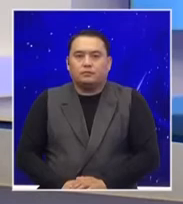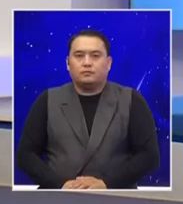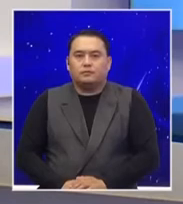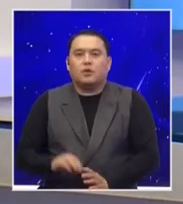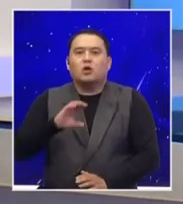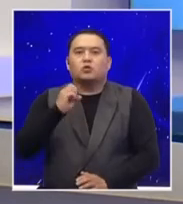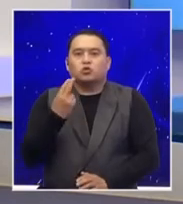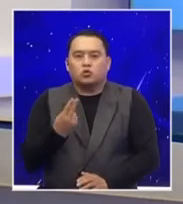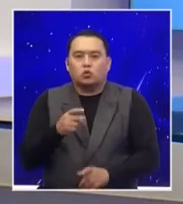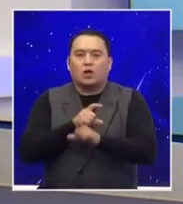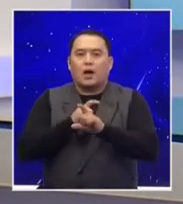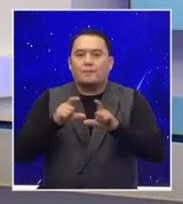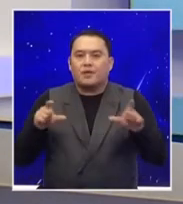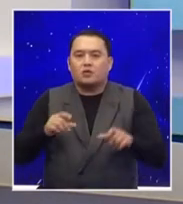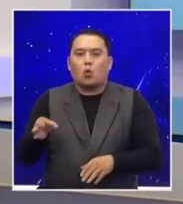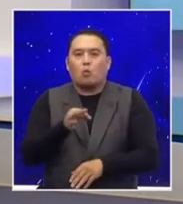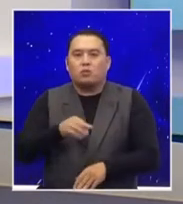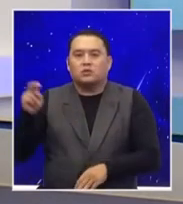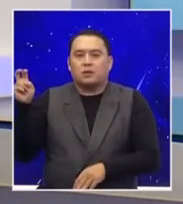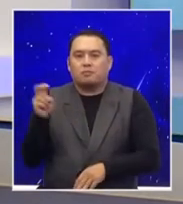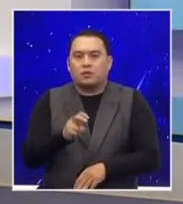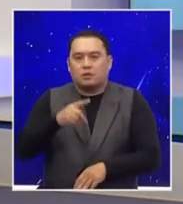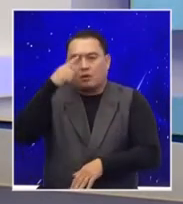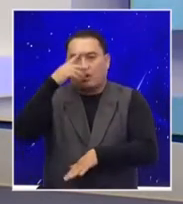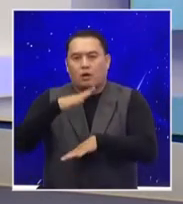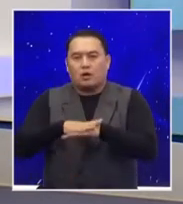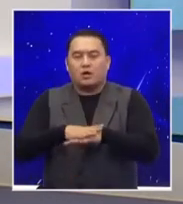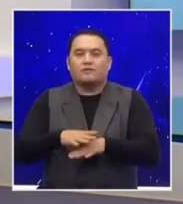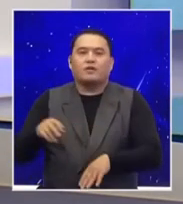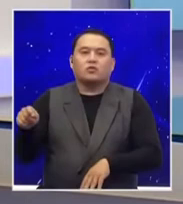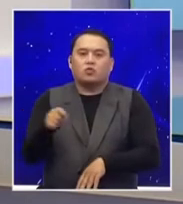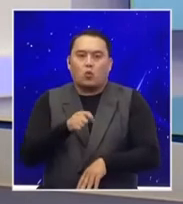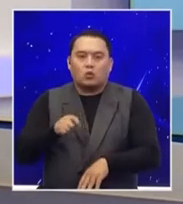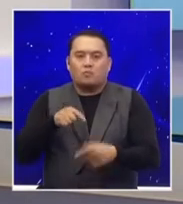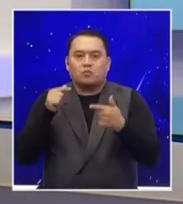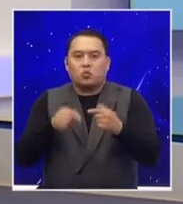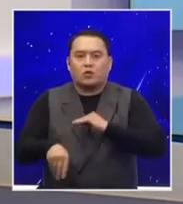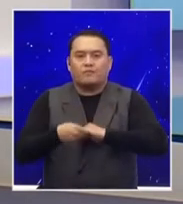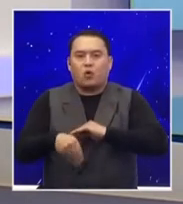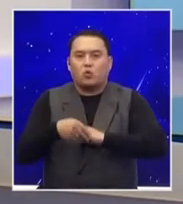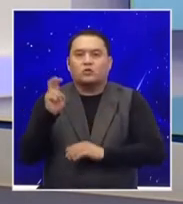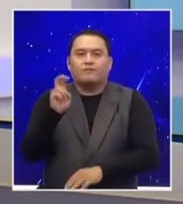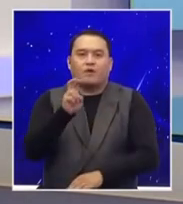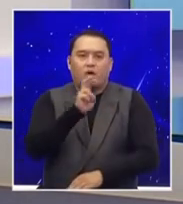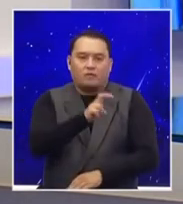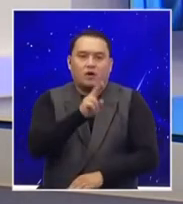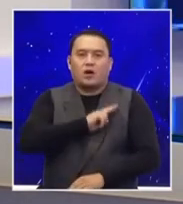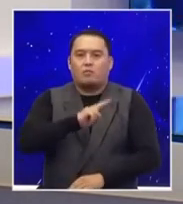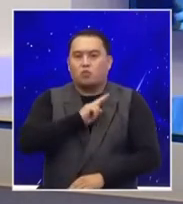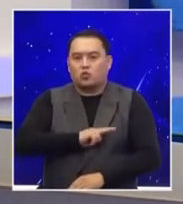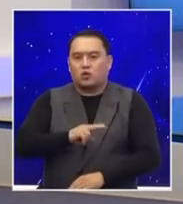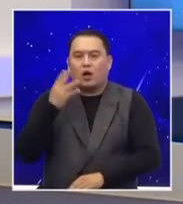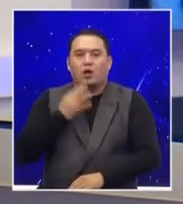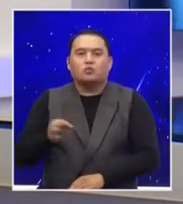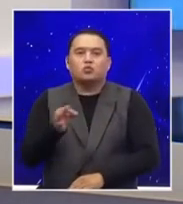Ряд социально значимых объектов области посетил председатель Агентства Республики Казахстан по противодействию коррупции Алик Шпекбаев во время